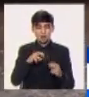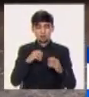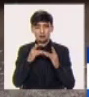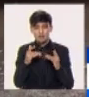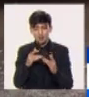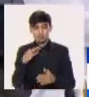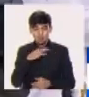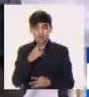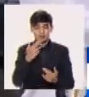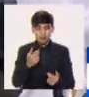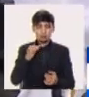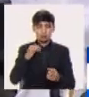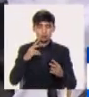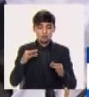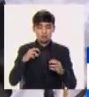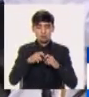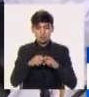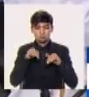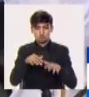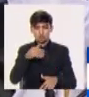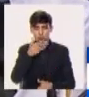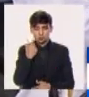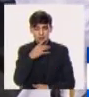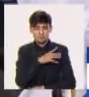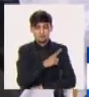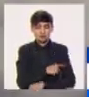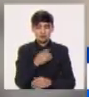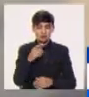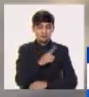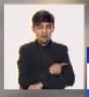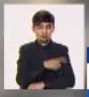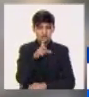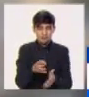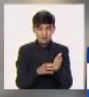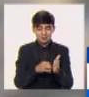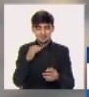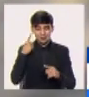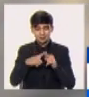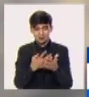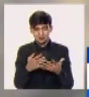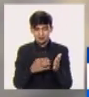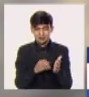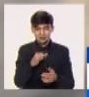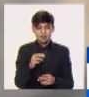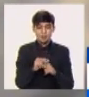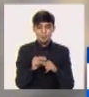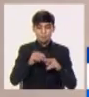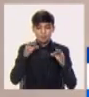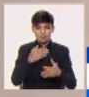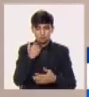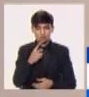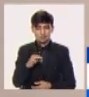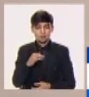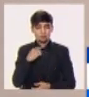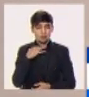отыр. Сөздерінше ауруханаларда медицина қызметкерлері жетіспейді. Сондықтан дұрыс ем алмағандықтан көп адам қайтыс болып жатыр.